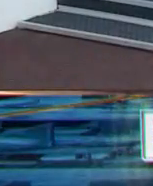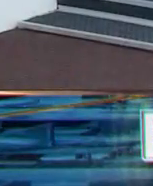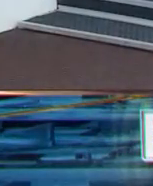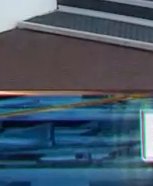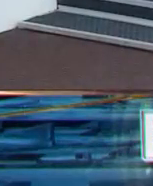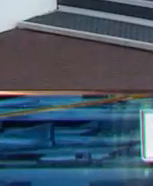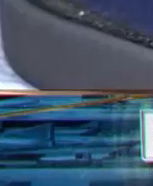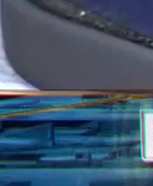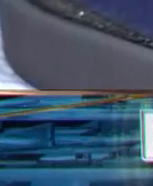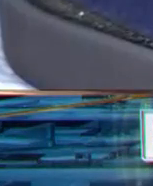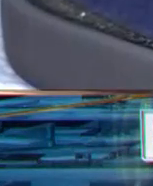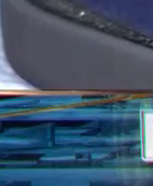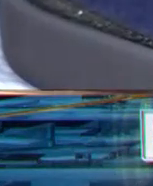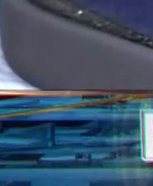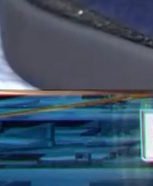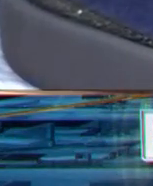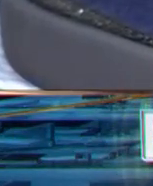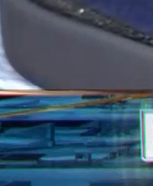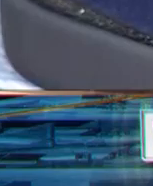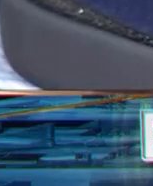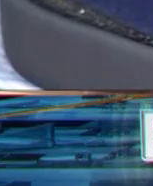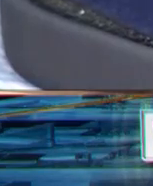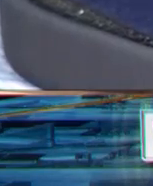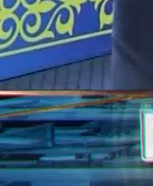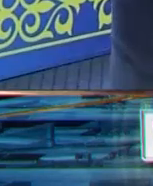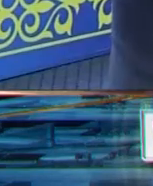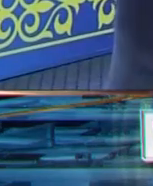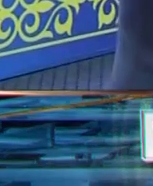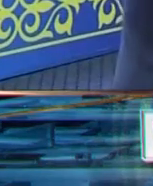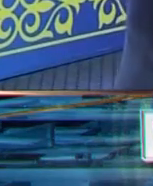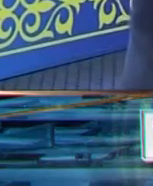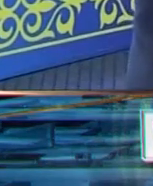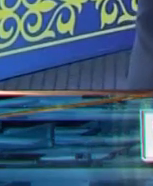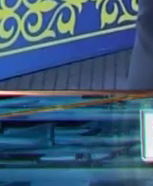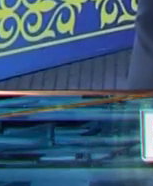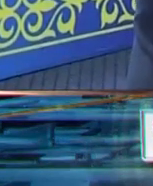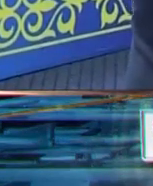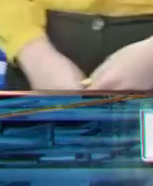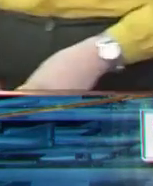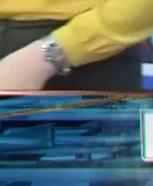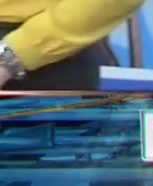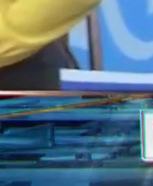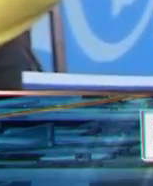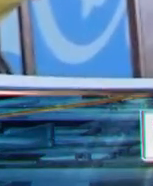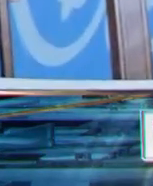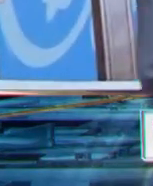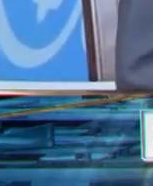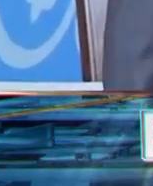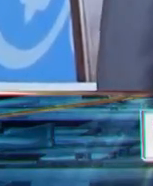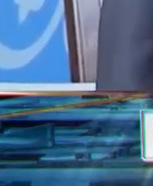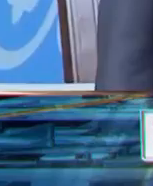Халық алғысы. Тәжді індетпен күресте белсенділік танытқан 9 жетісулыққа атаулы төсбелгі табысталды.